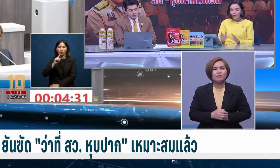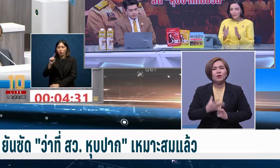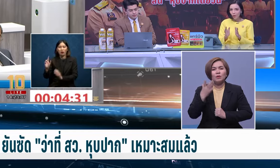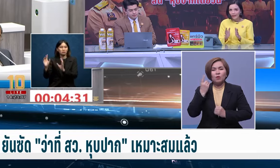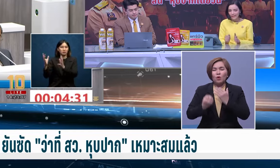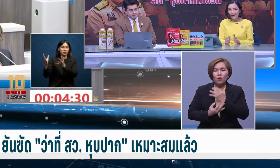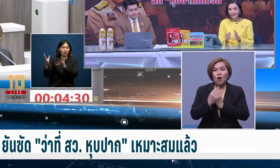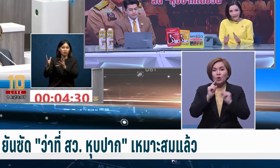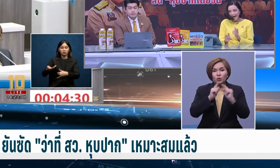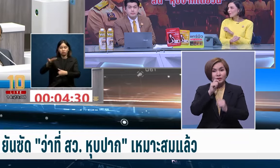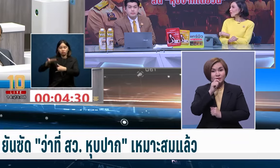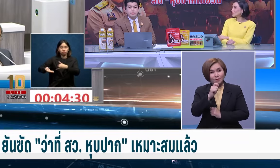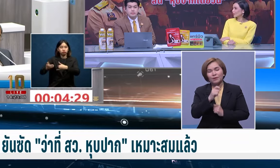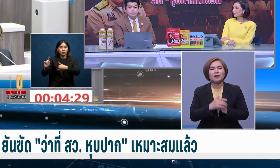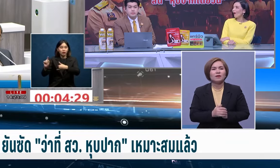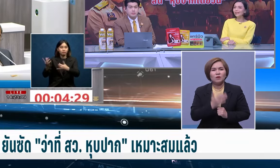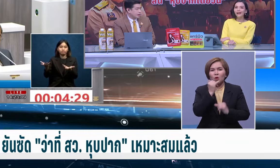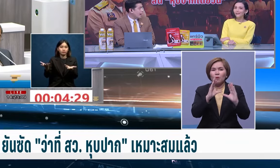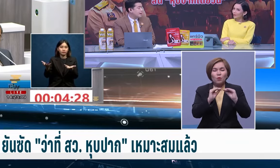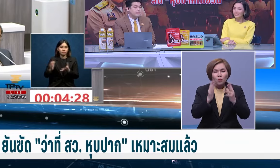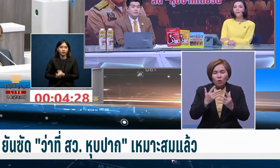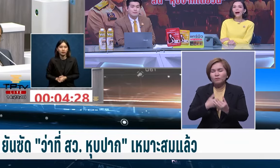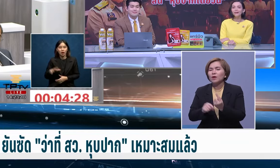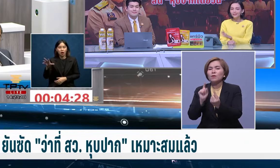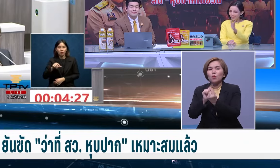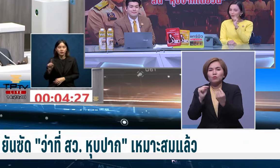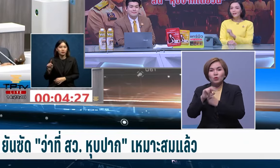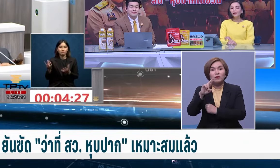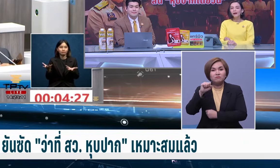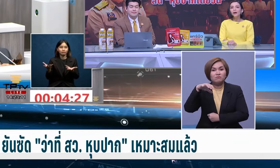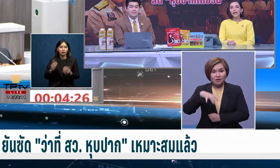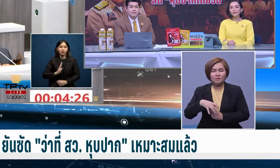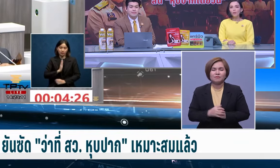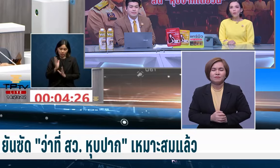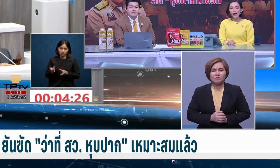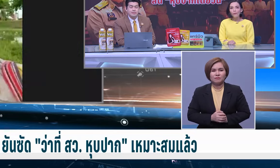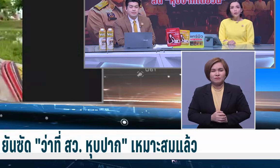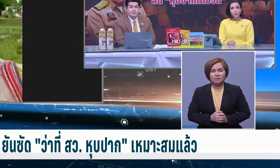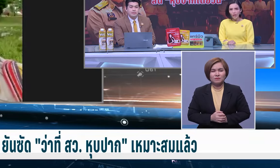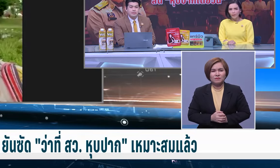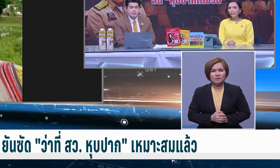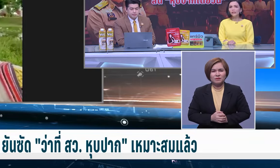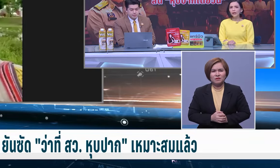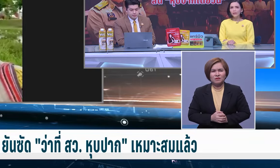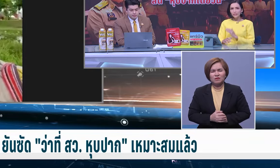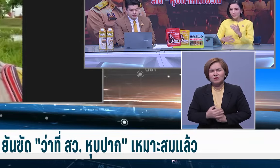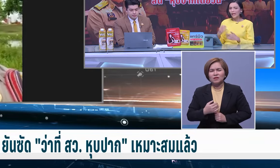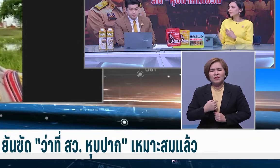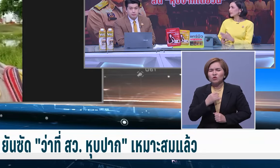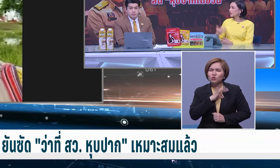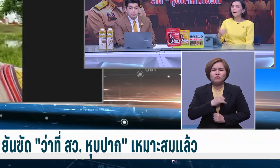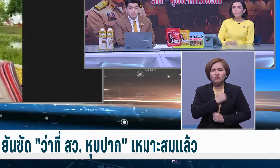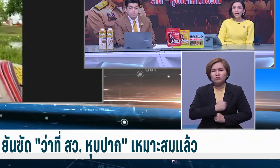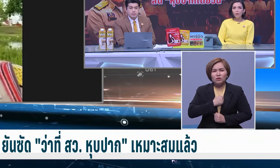าสพูดคุยกับสว.กฤษักหลังการประชุมสดๆร้อนๆเลยนะคะยังอยู่ที่สภาเลยยังใส่ชุดนี้เลยท่านก็บอกว่าตัวเองไม่ได้คิดนะไม่ได้เสียใ